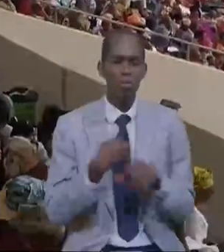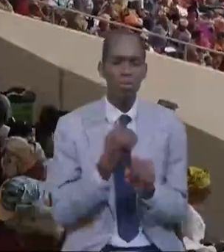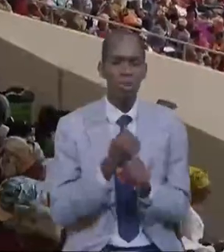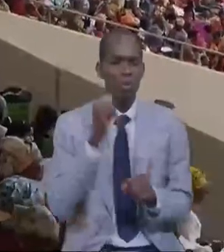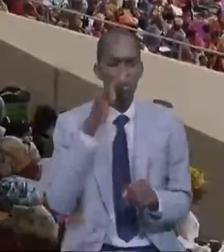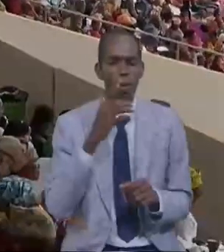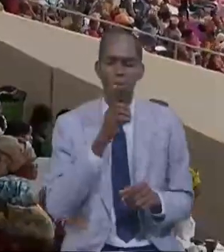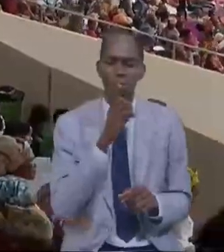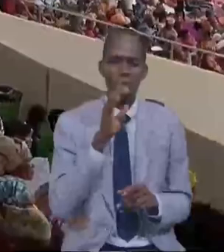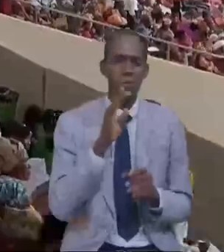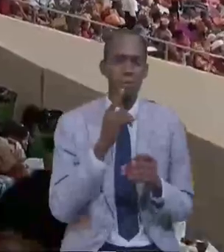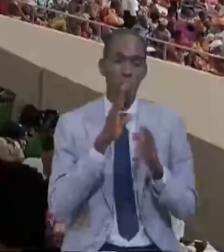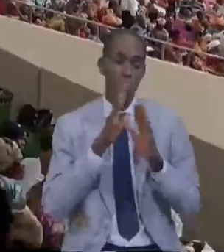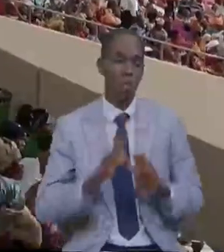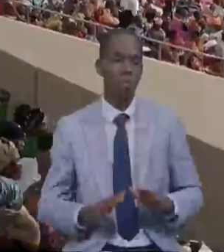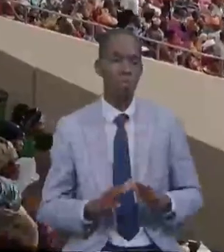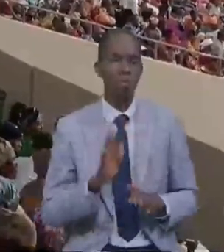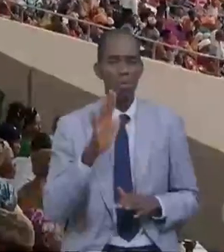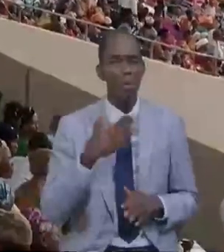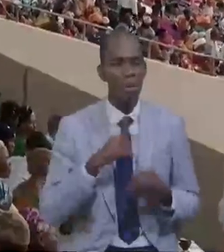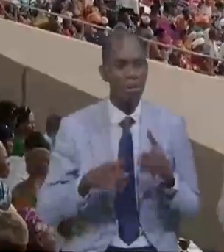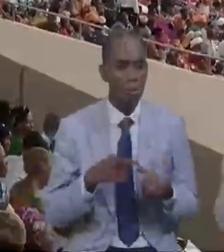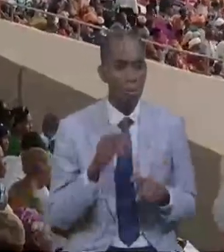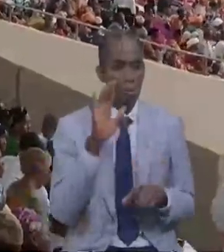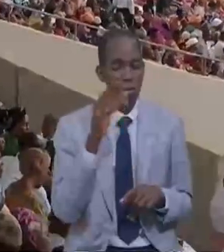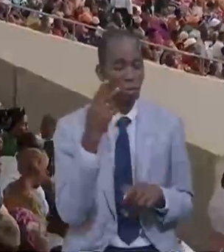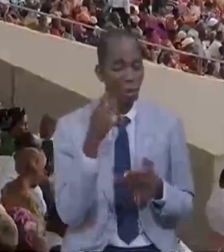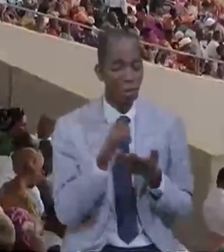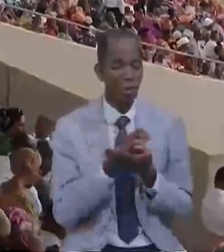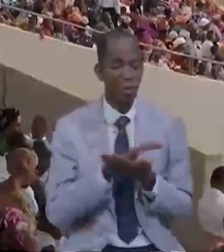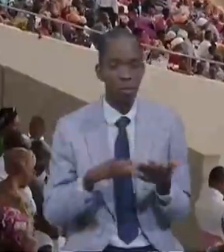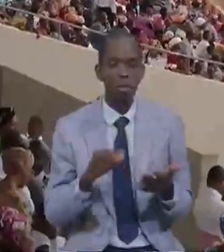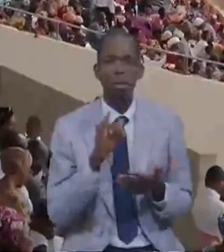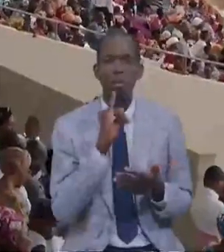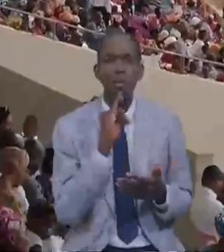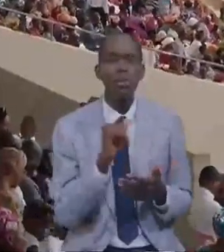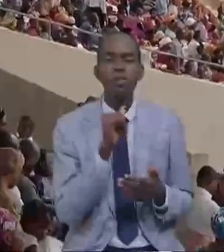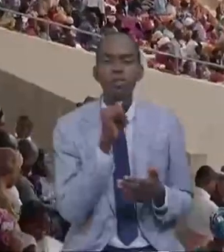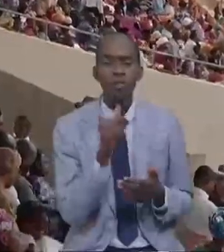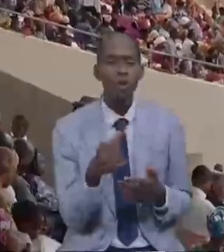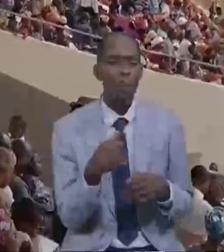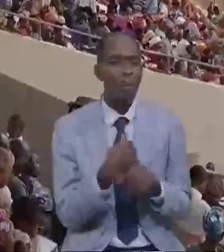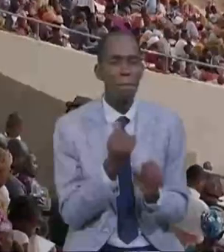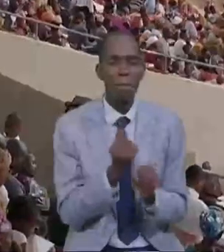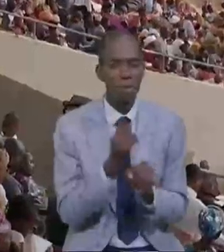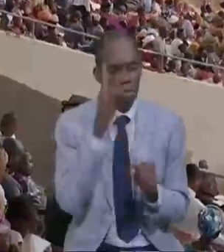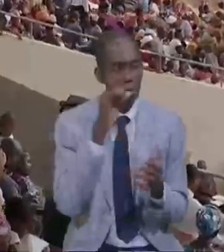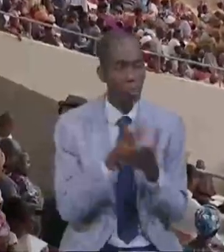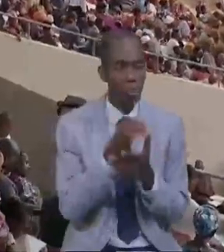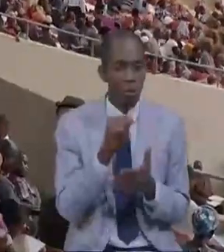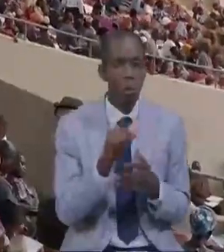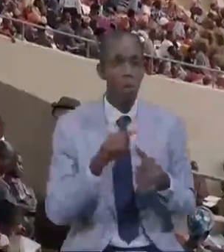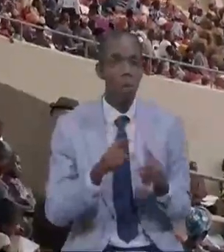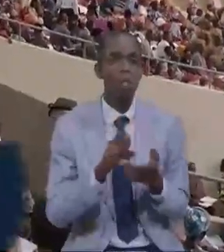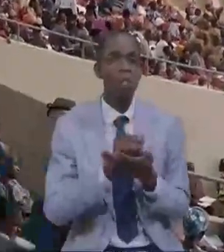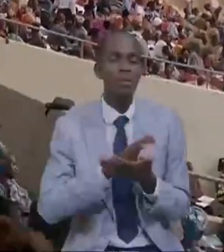ce n'est pas fait croire. La sanctification, c'est quelque chose de réel. C'est quelque chose de défini. Si